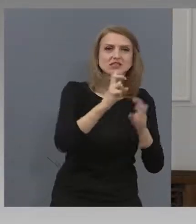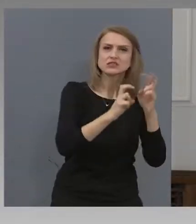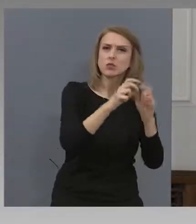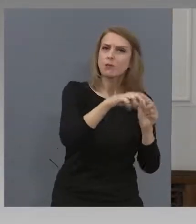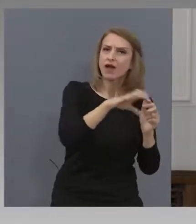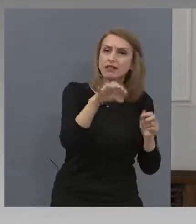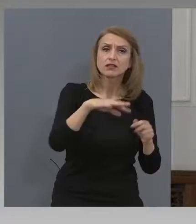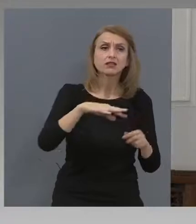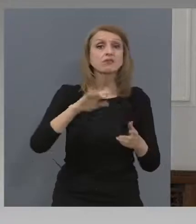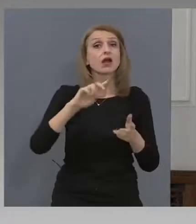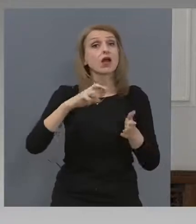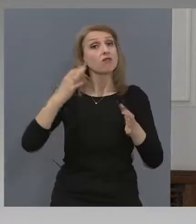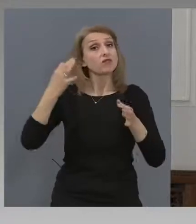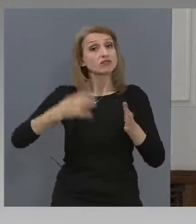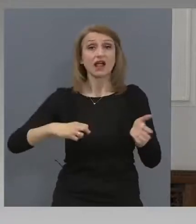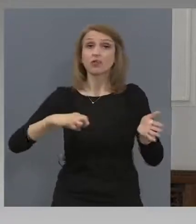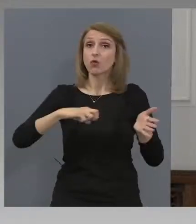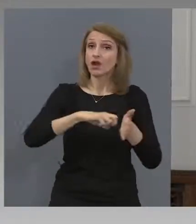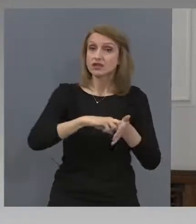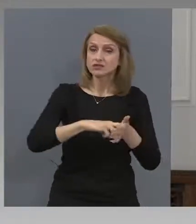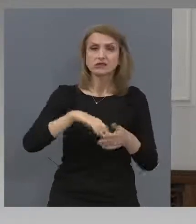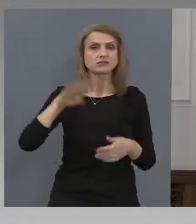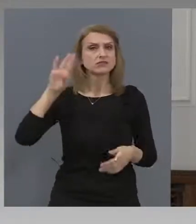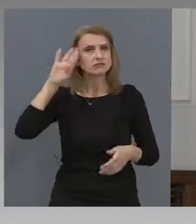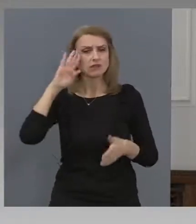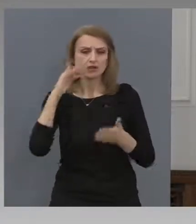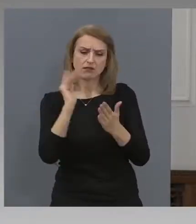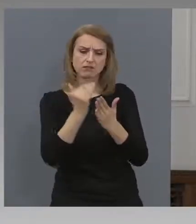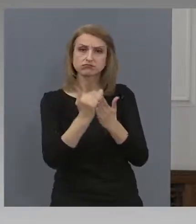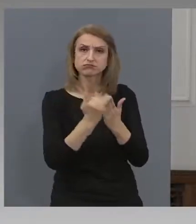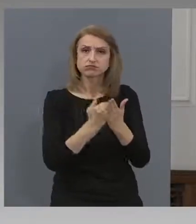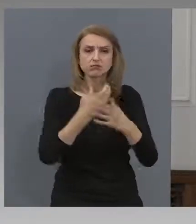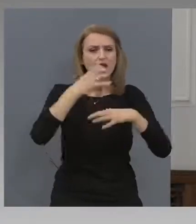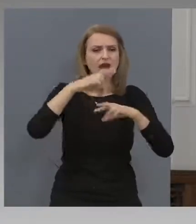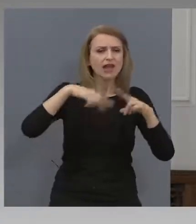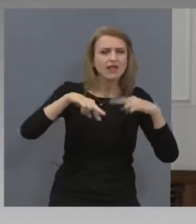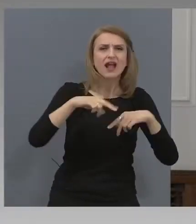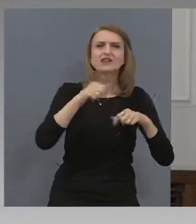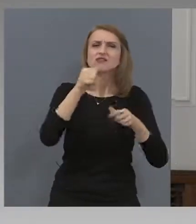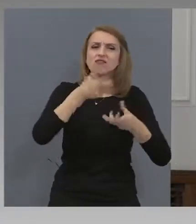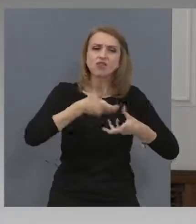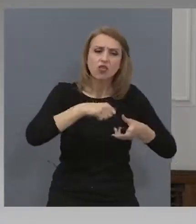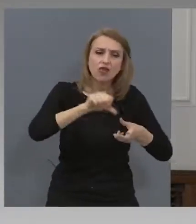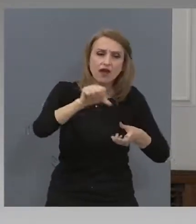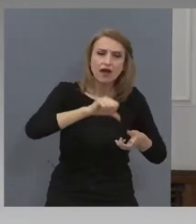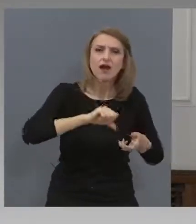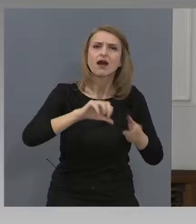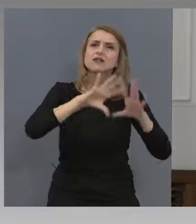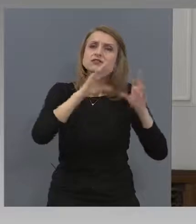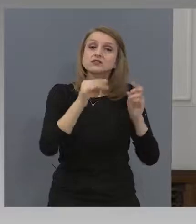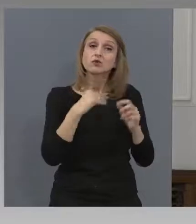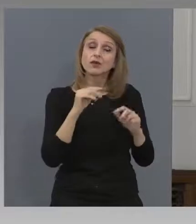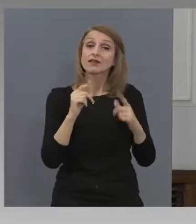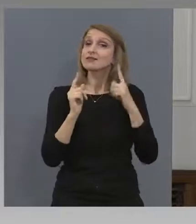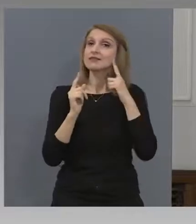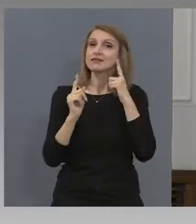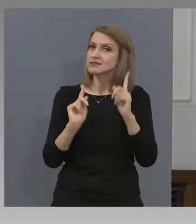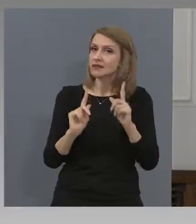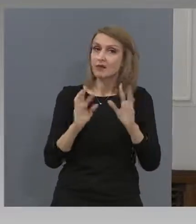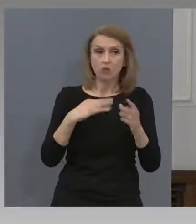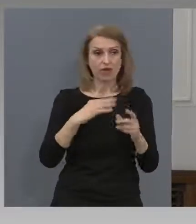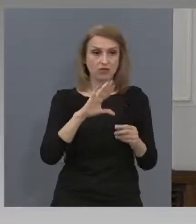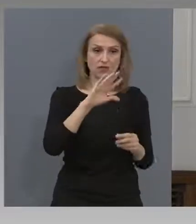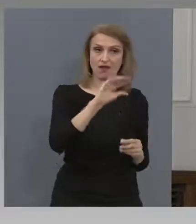изпълняват всичките законови изисквания, водене на дневници, анализи, вода и така нататък, за да знаем, че когато се обърнем,